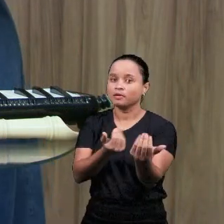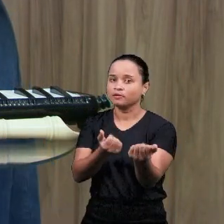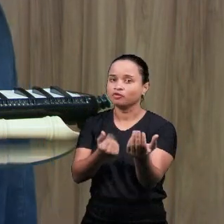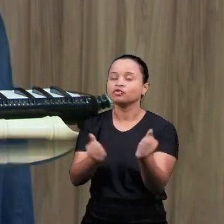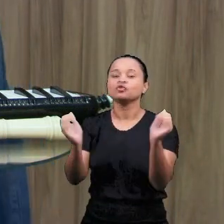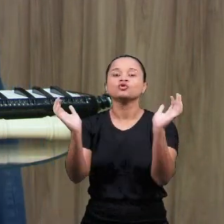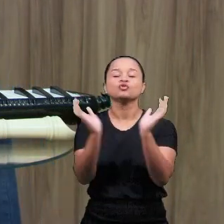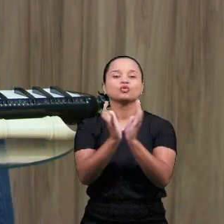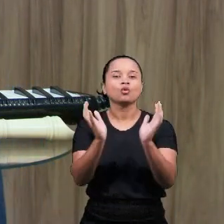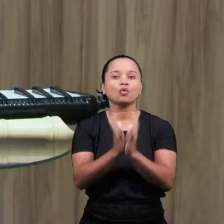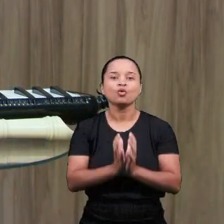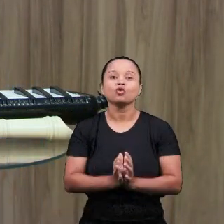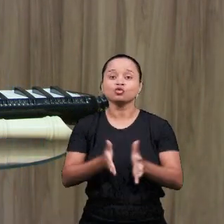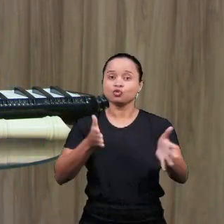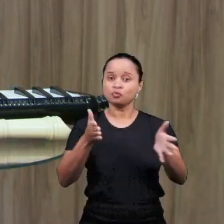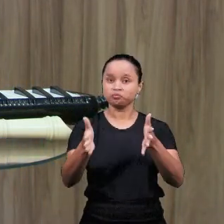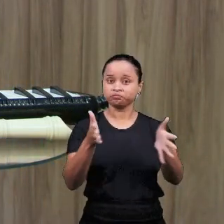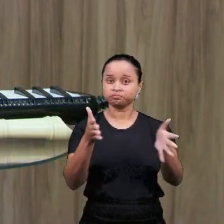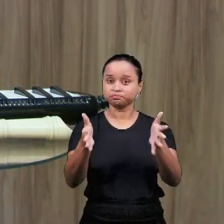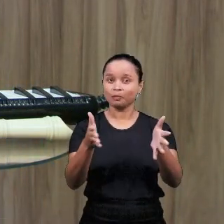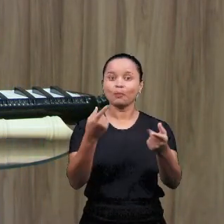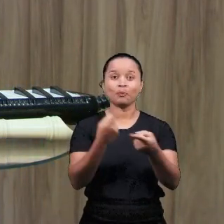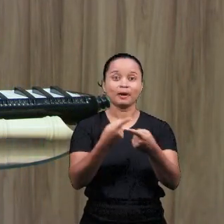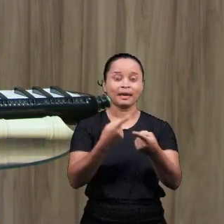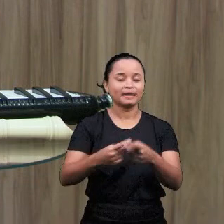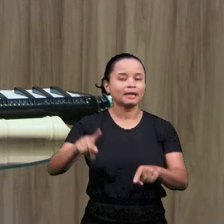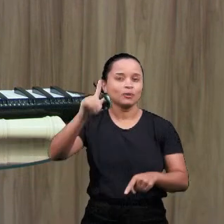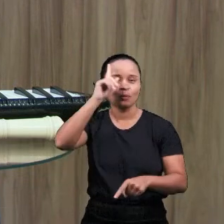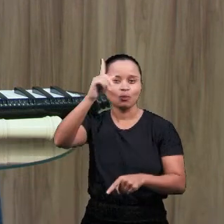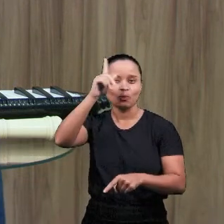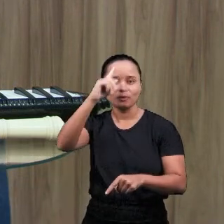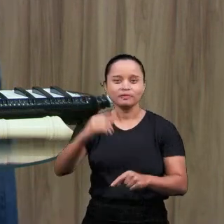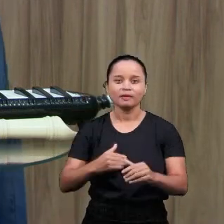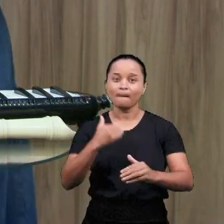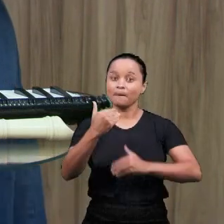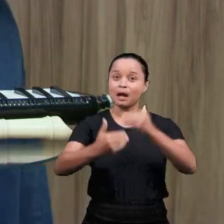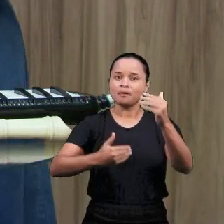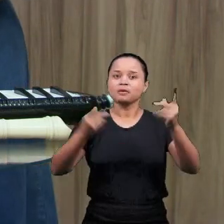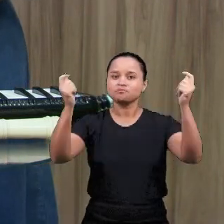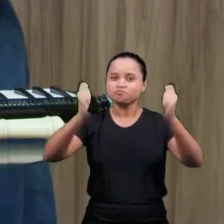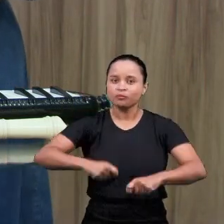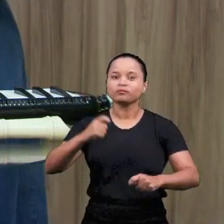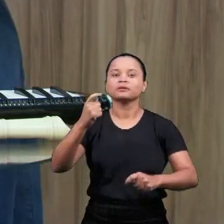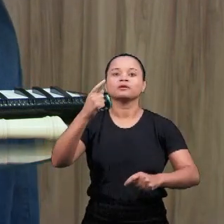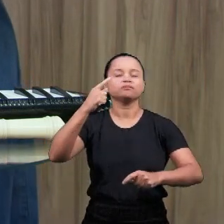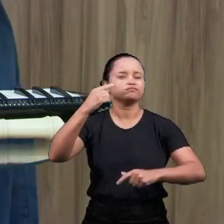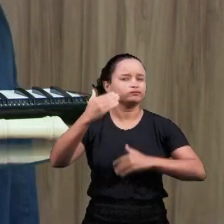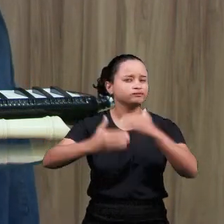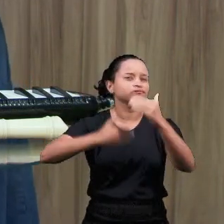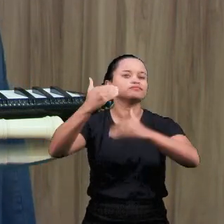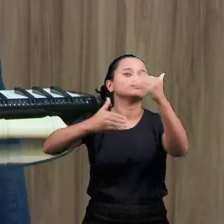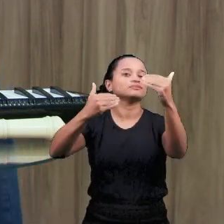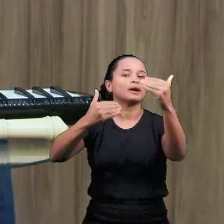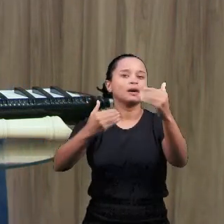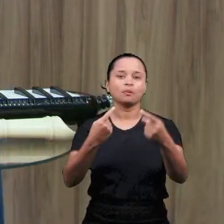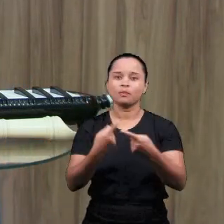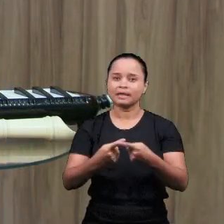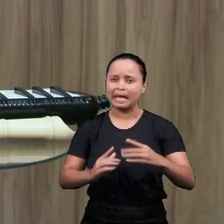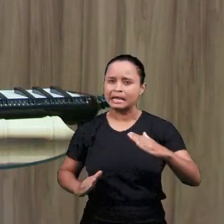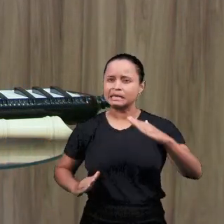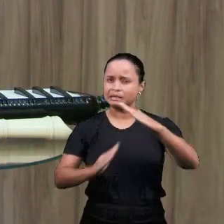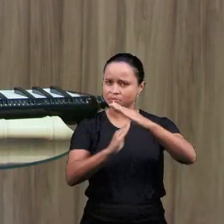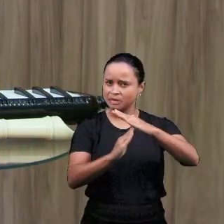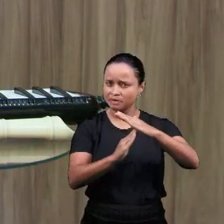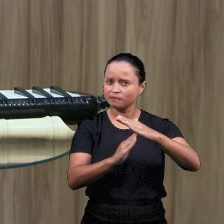Et chaque jour, sont en train de développer leur potentialité. Il n'y a pas de limitation pour